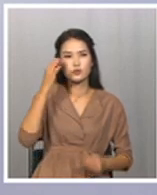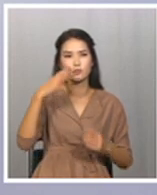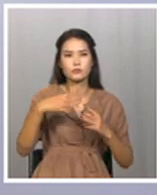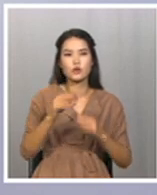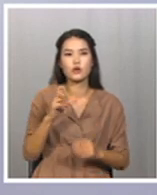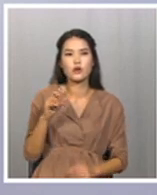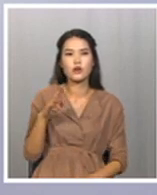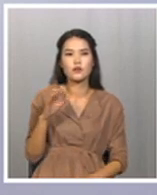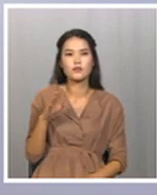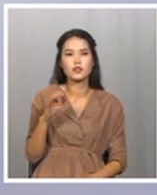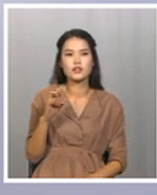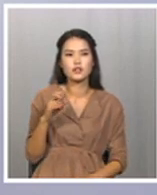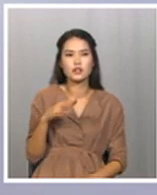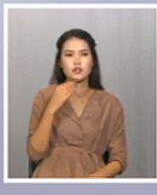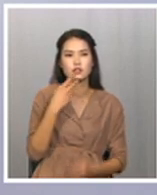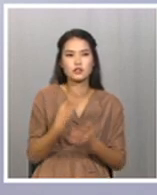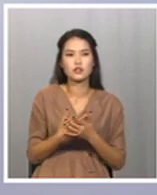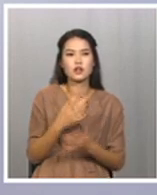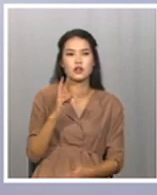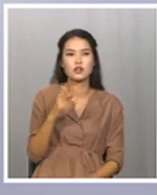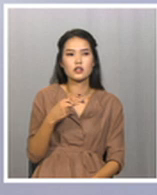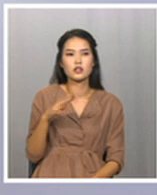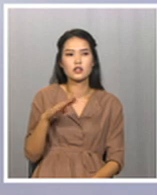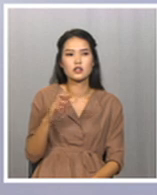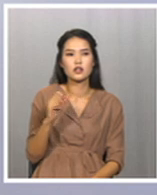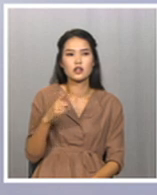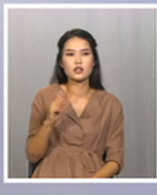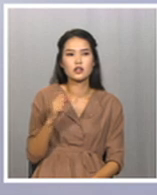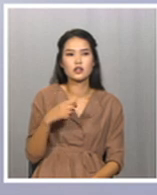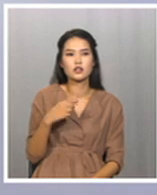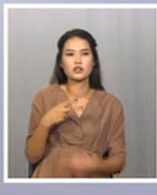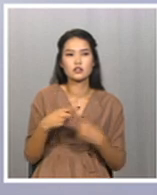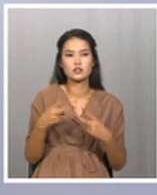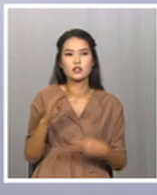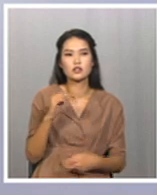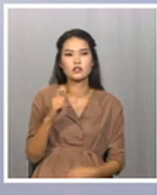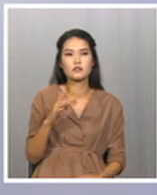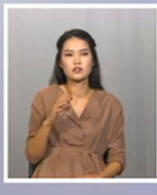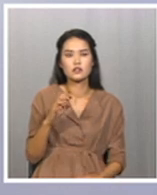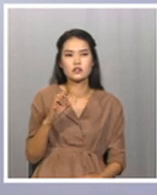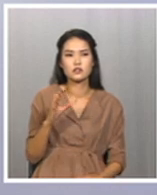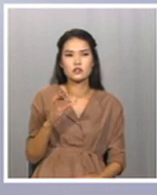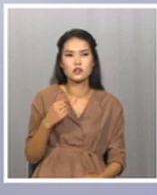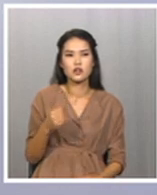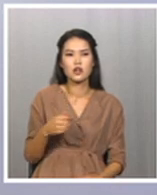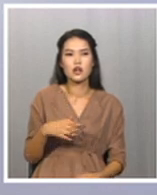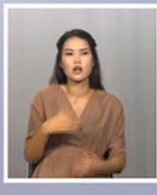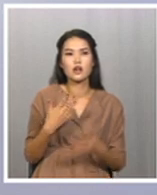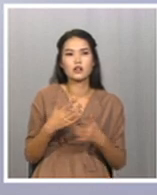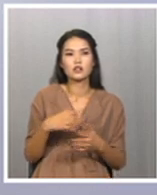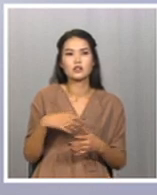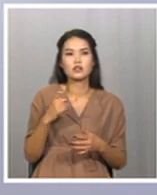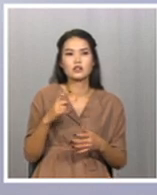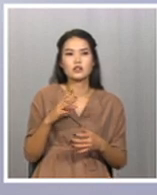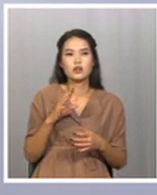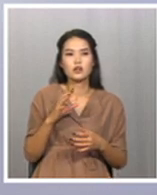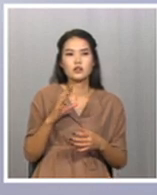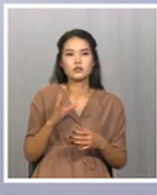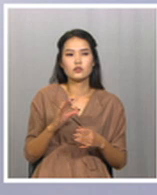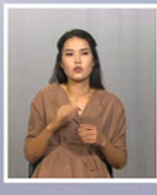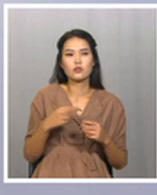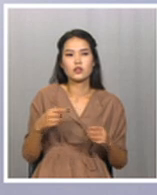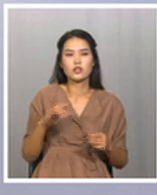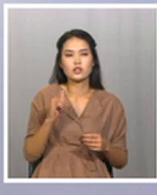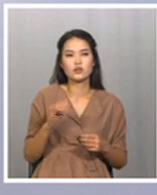е? Демек, осы белгілеуді k деп белгілеп алайық. Ал x0-ден f'ті y 0 деп